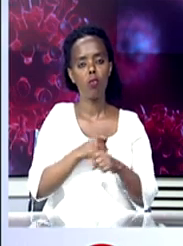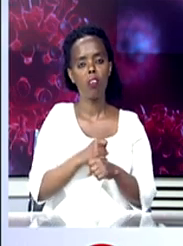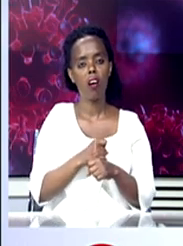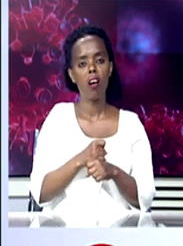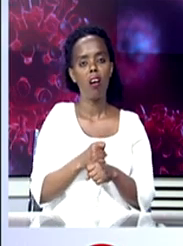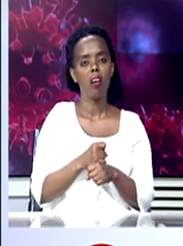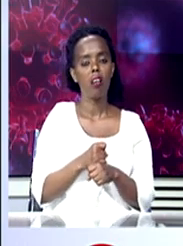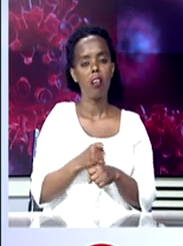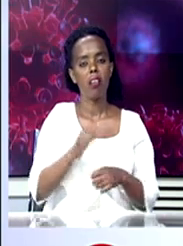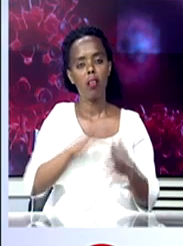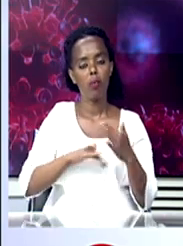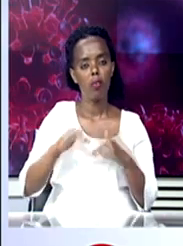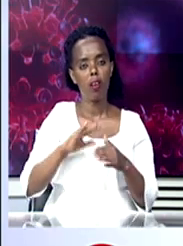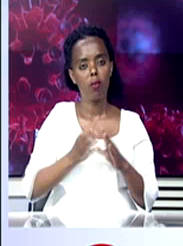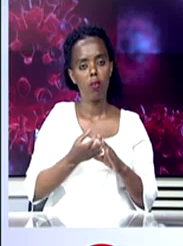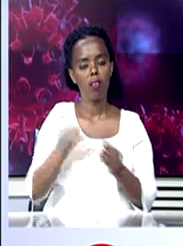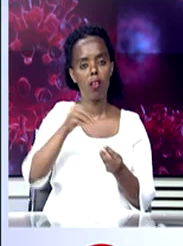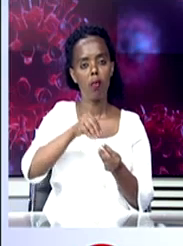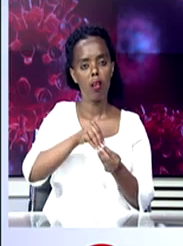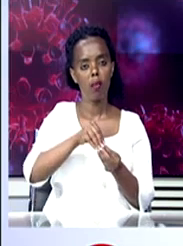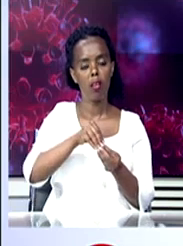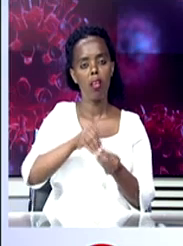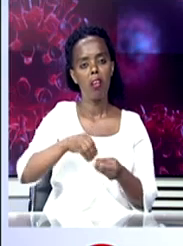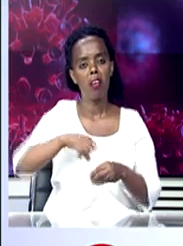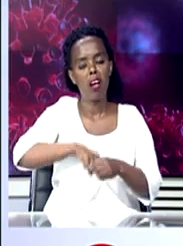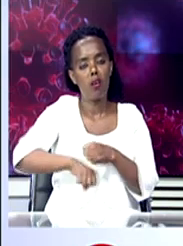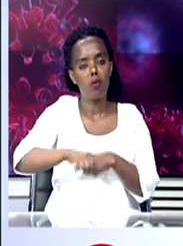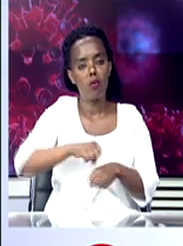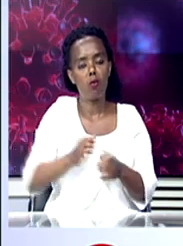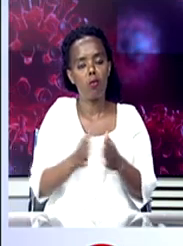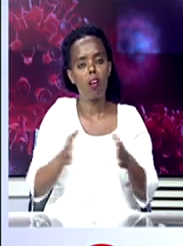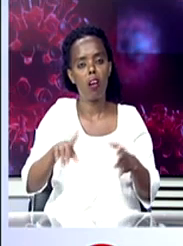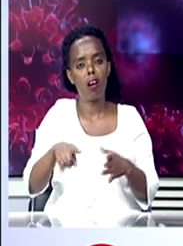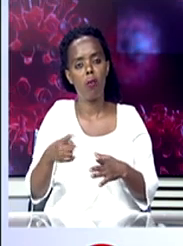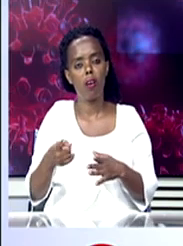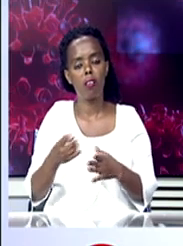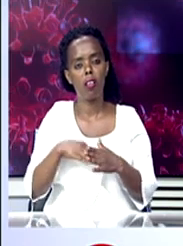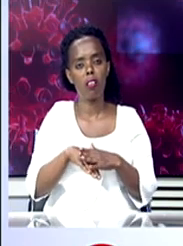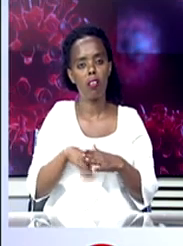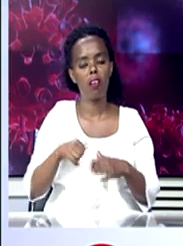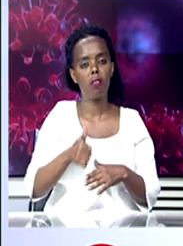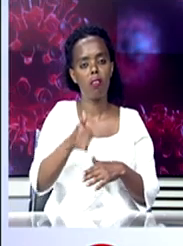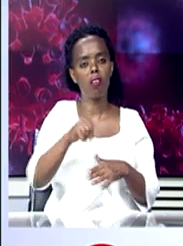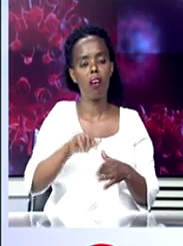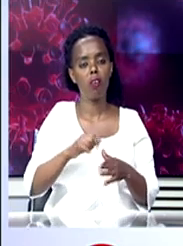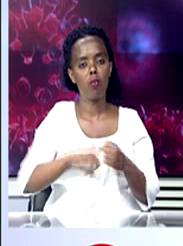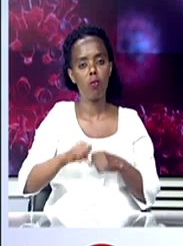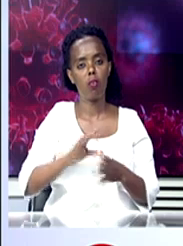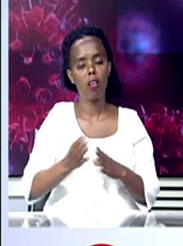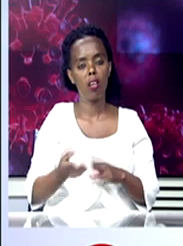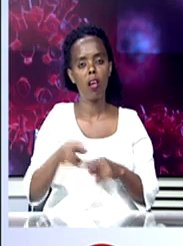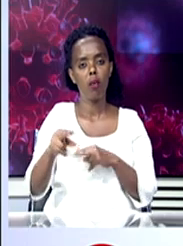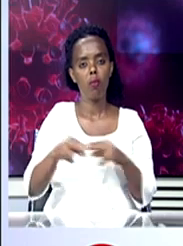immoo itti dabalamuun yaaddoo guddaadha akka hawaasaattis isaaniifis yaaddoo guddaadha. Kanaaf biiroon keenya yeroo